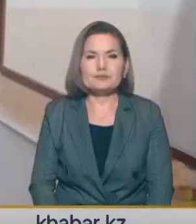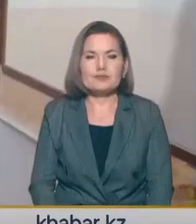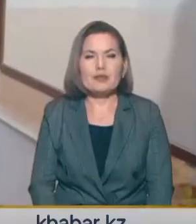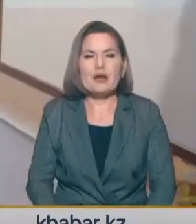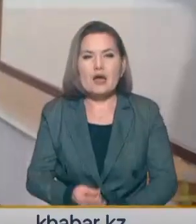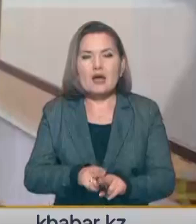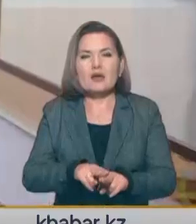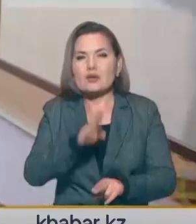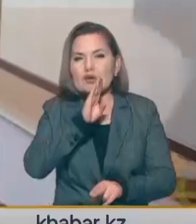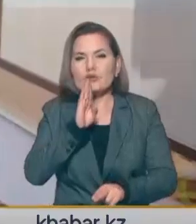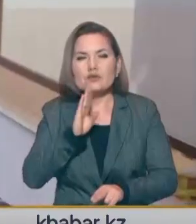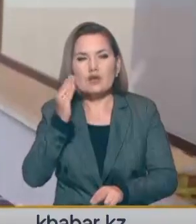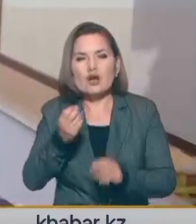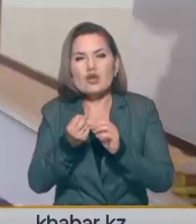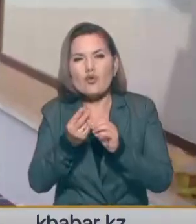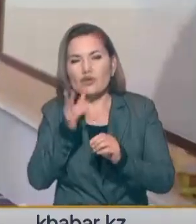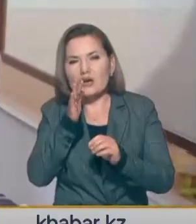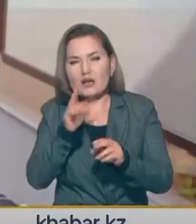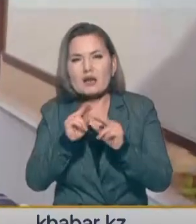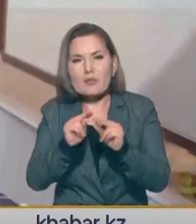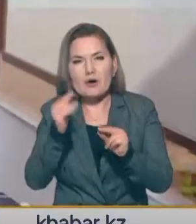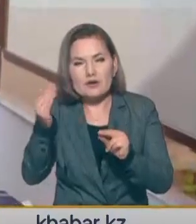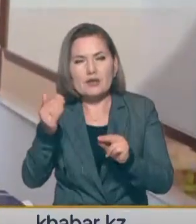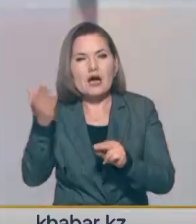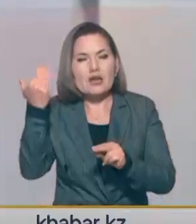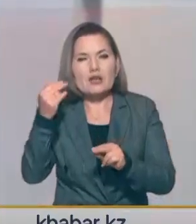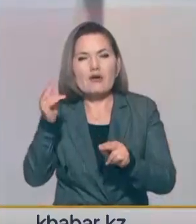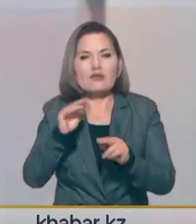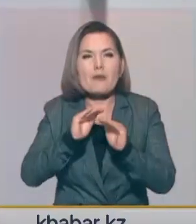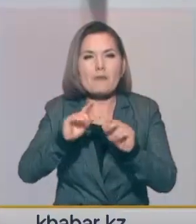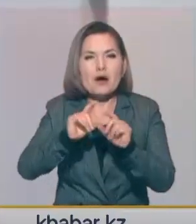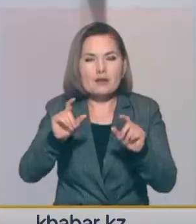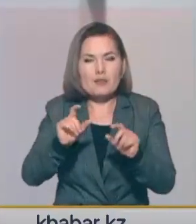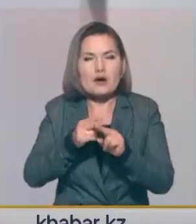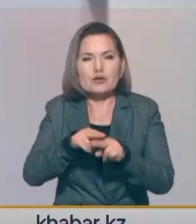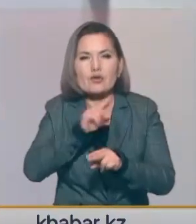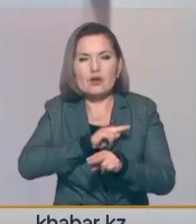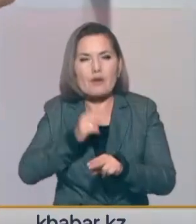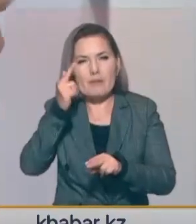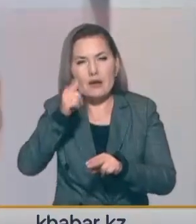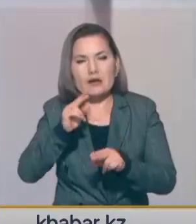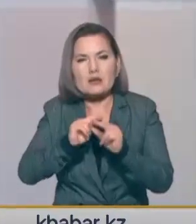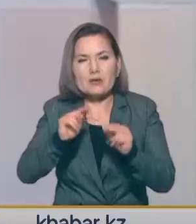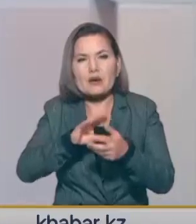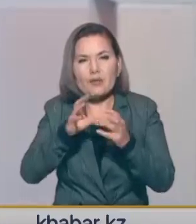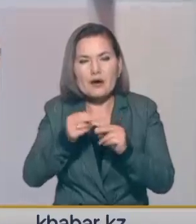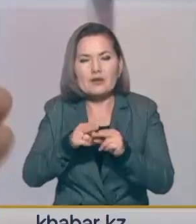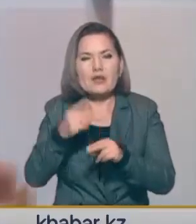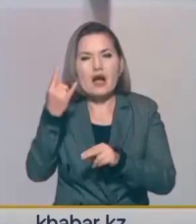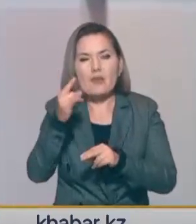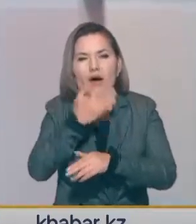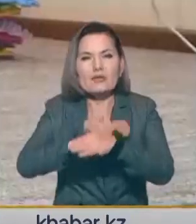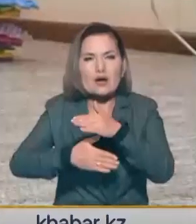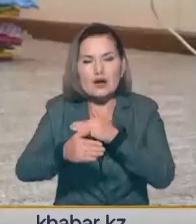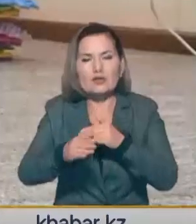Гүлшат Әкімжанова 12 жыл еңбек өтілі бар логопед-дефектолог. Ол бұған дейін балабақшада жұмыс істеген білікті маман. 2023 жылы дамуында тежелуі бар балалармен